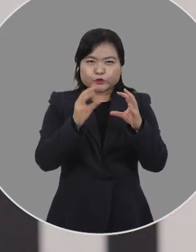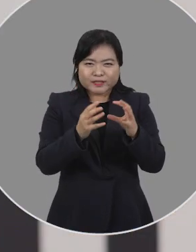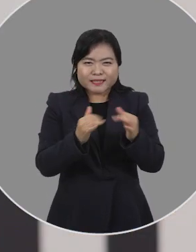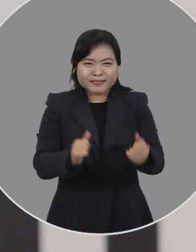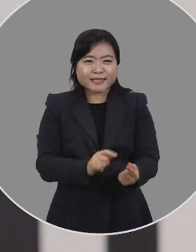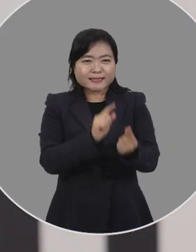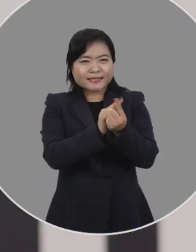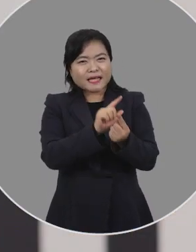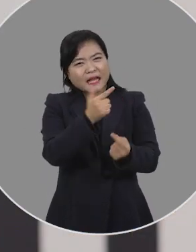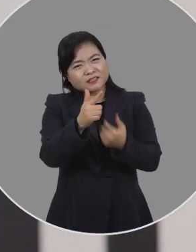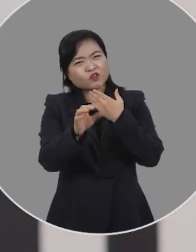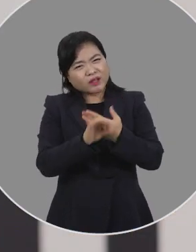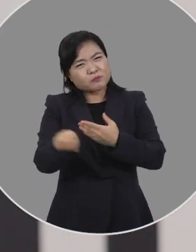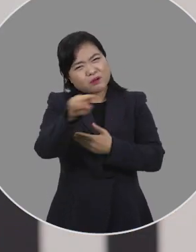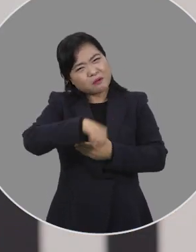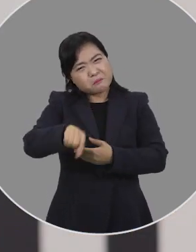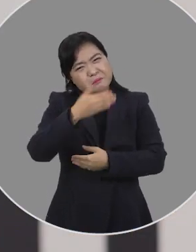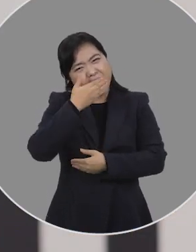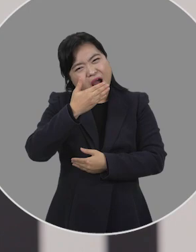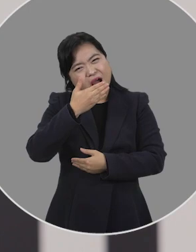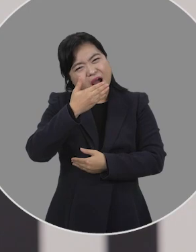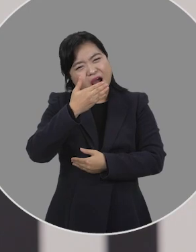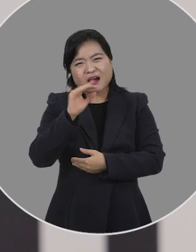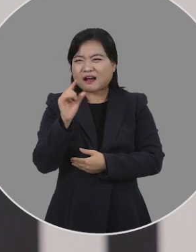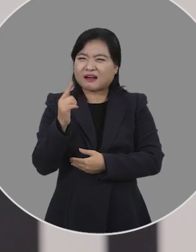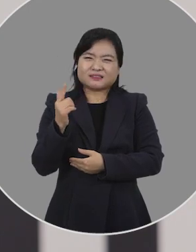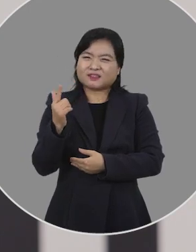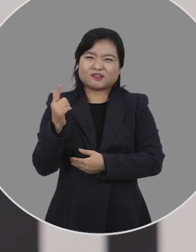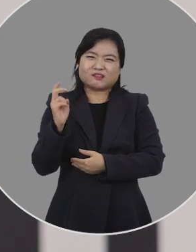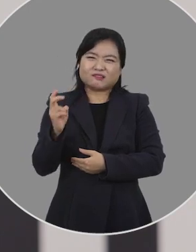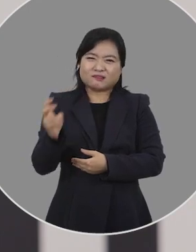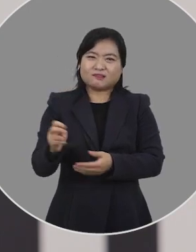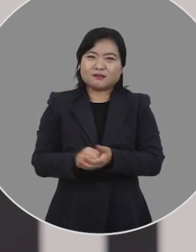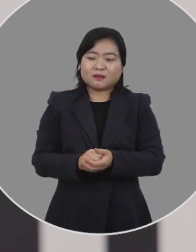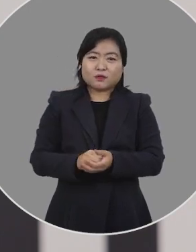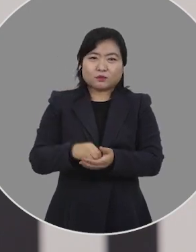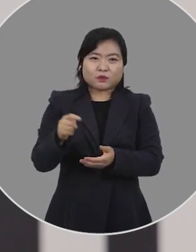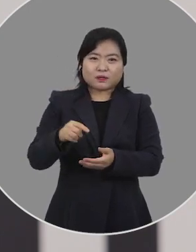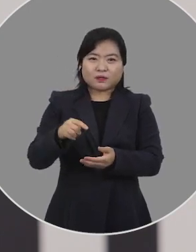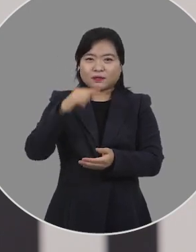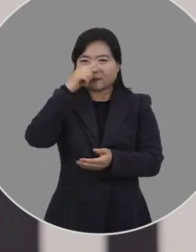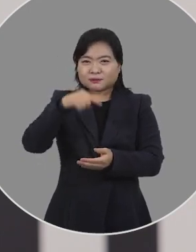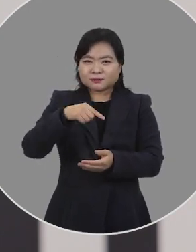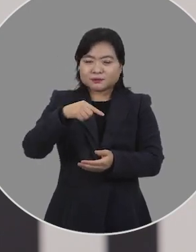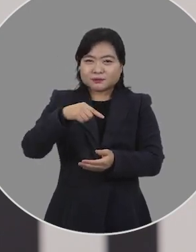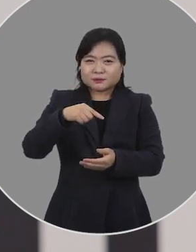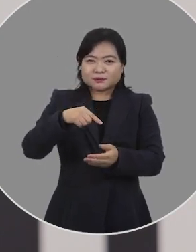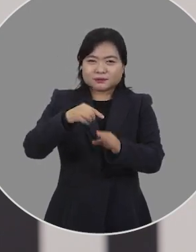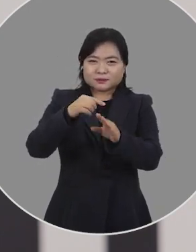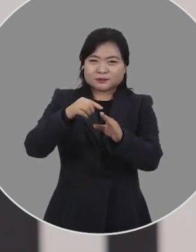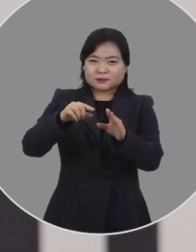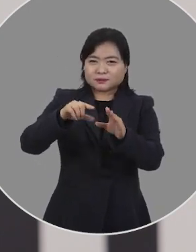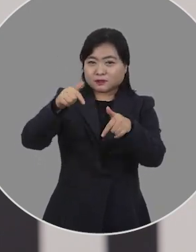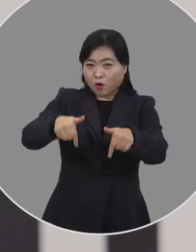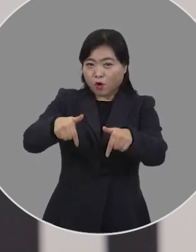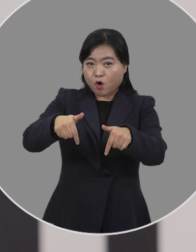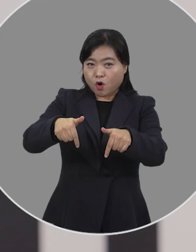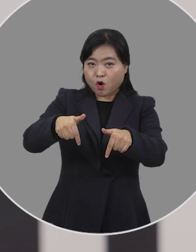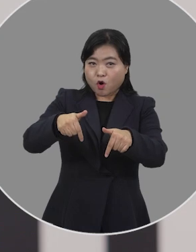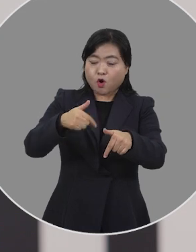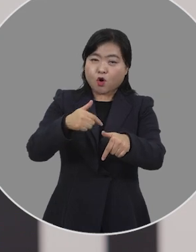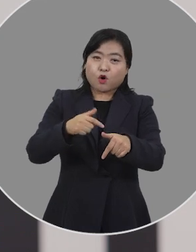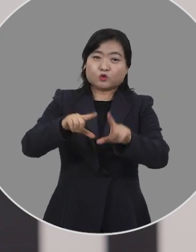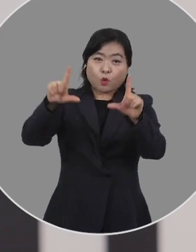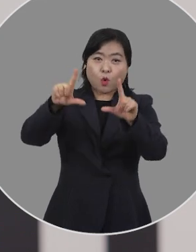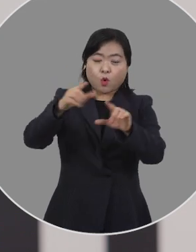유대인이란 대상이 아니었으면 그렇게 하기 쉽지 않았을 것 같아요. 사실 냉전 시대에 들어서면서 서독과 이스라엘이 같이 서방 세계에